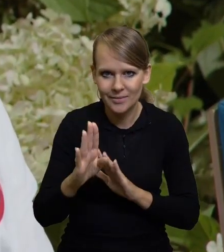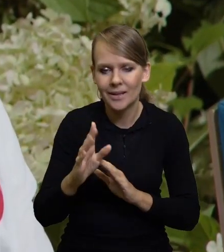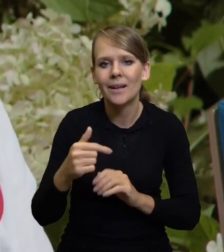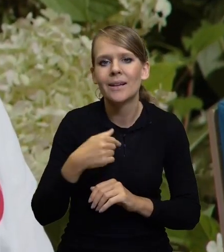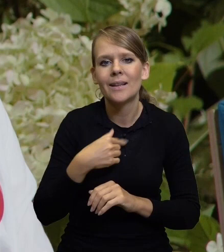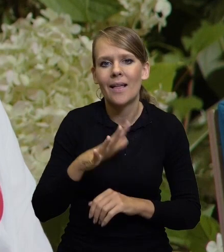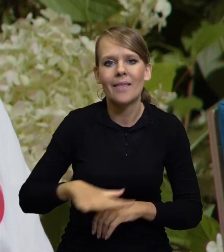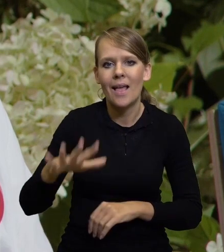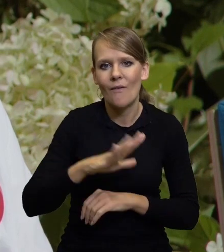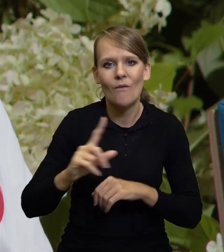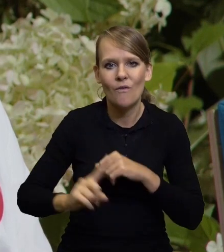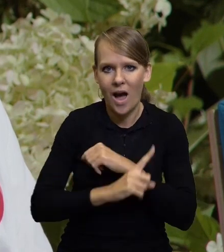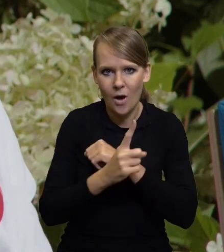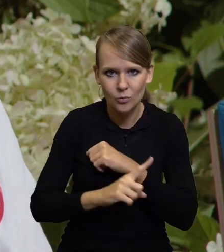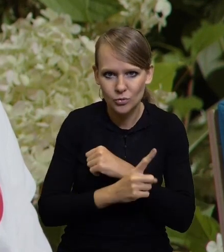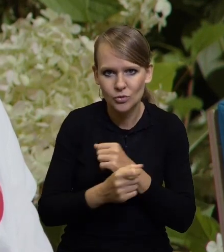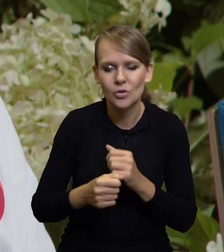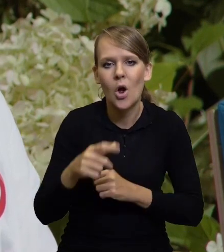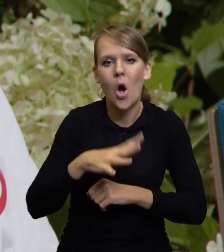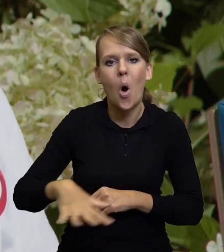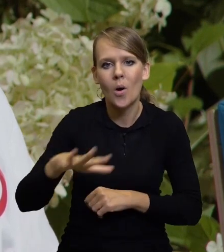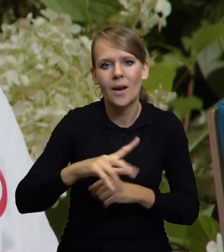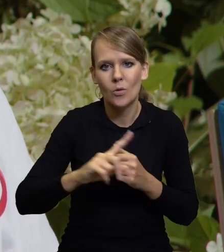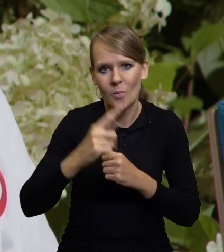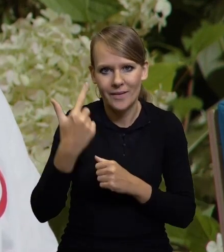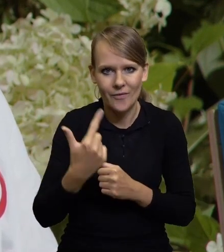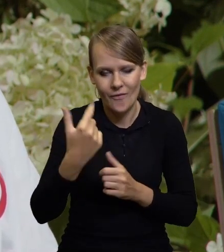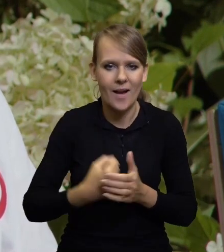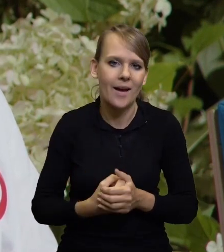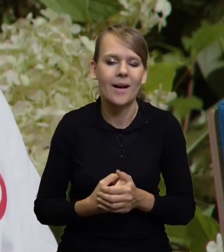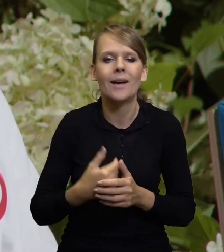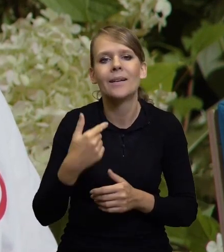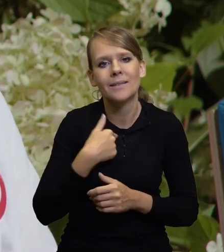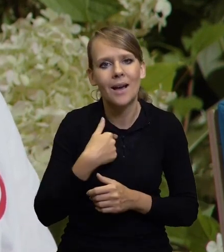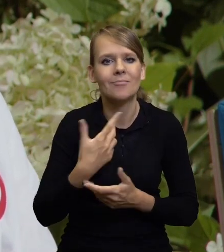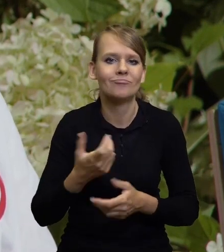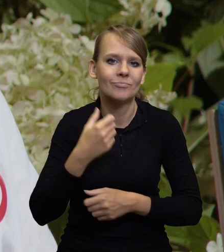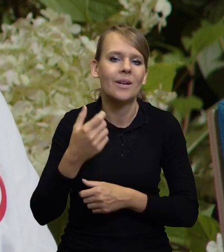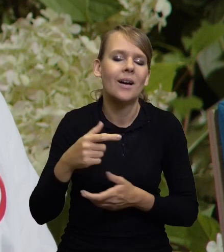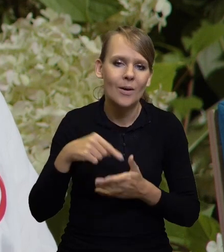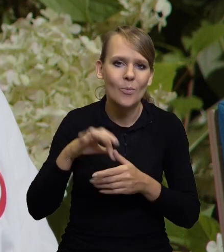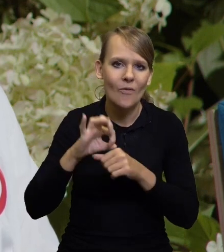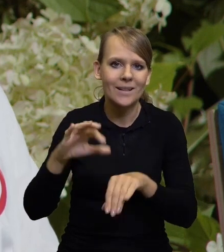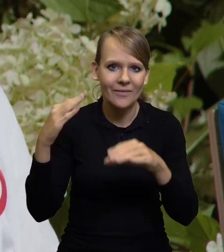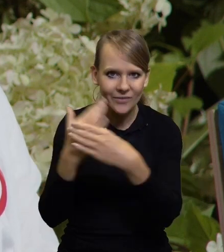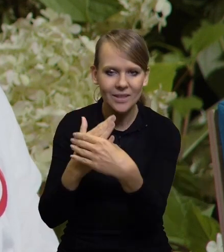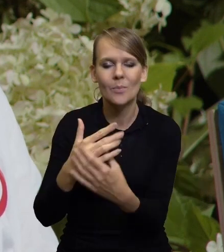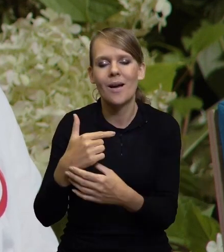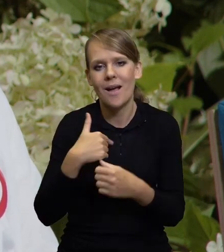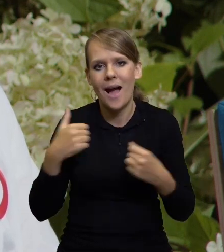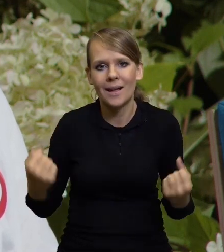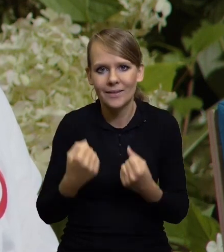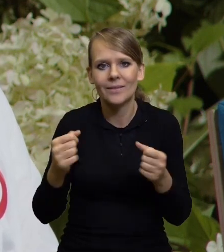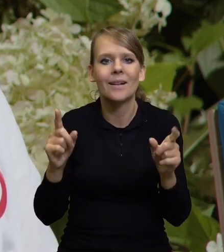rejonu Wałbrzyskiego, okręg numer 2. Jestem przedsiębiorczynią, jestem aktywistką. Jestem